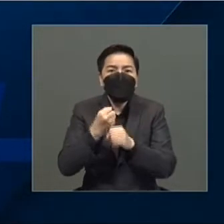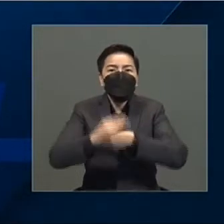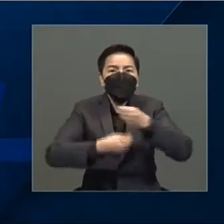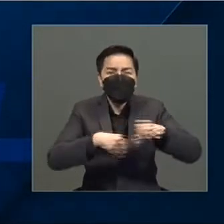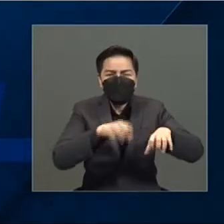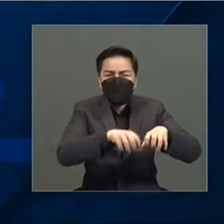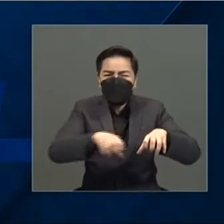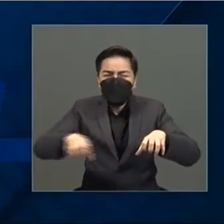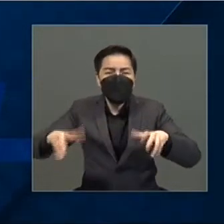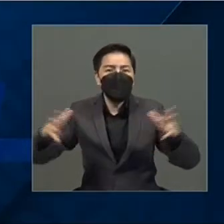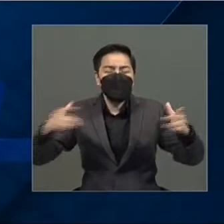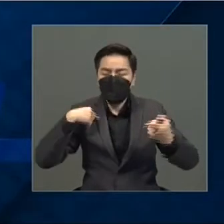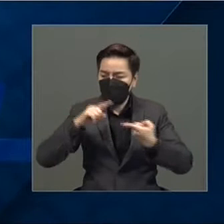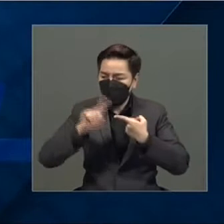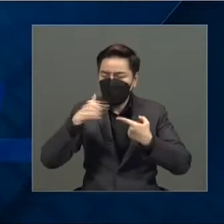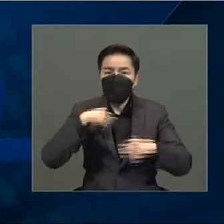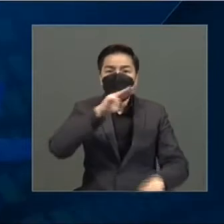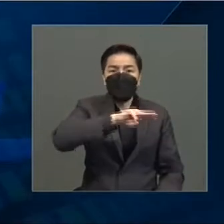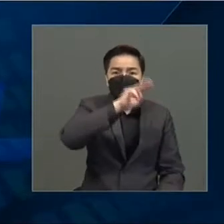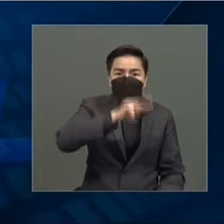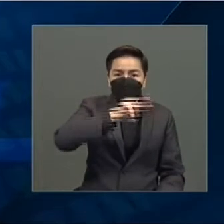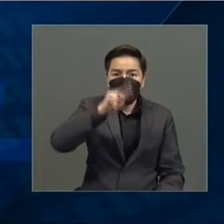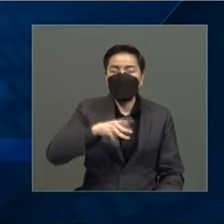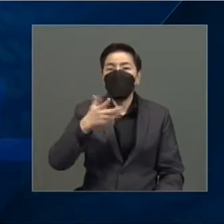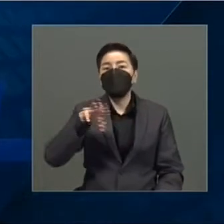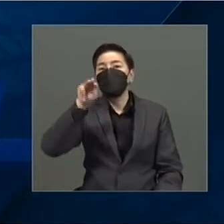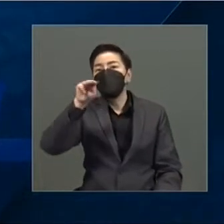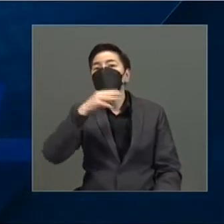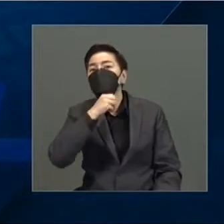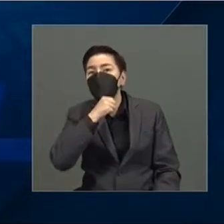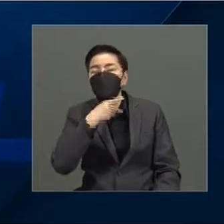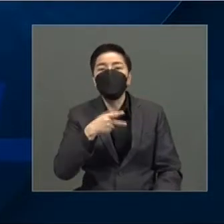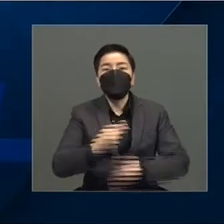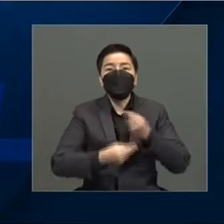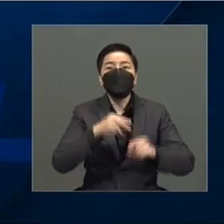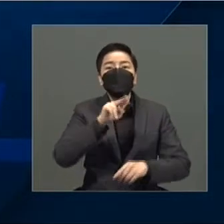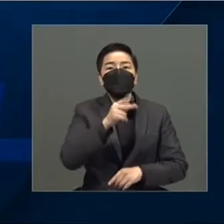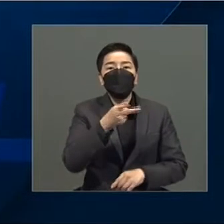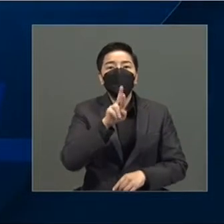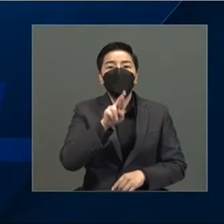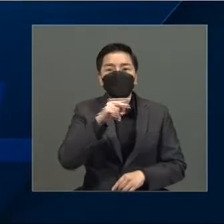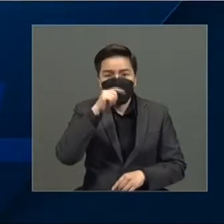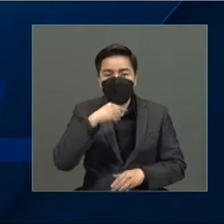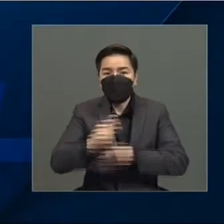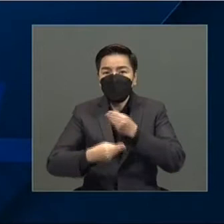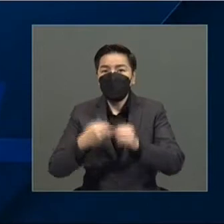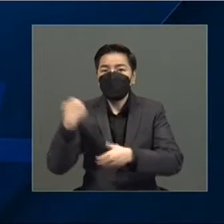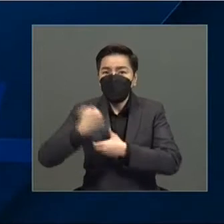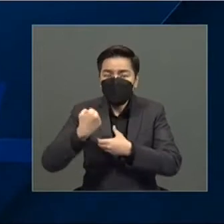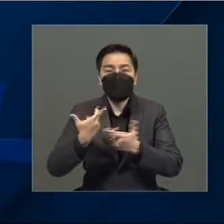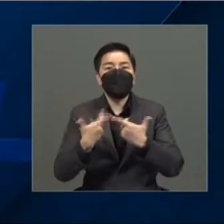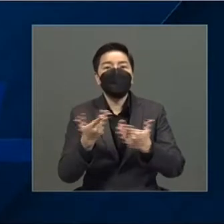ห้างสรรพสินค้านะคะก็มีทั้ง The MallMakroมีตลาดนครไทยตลาดบางกะปิมีการ